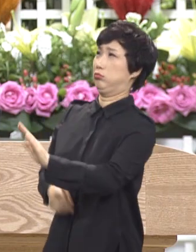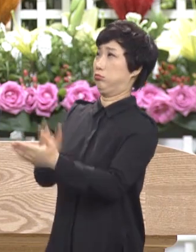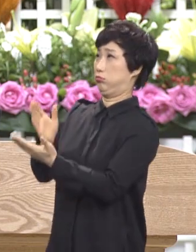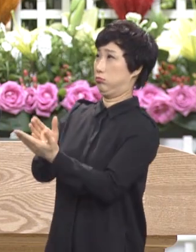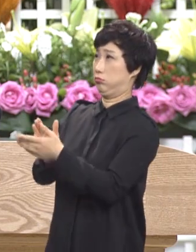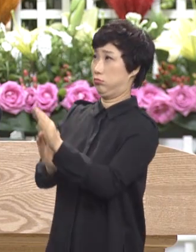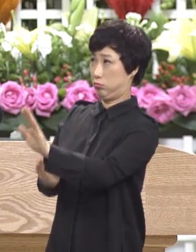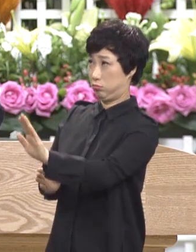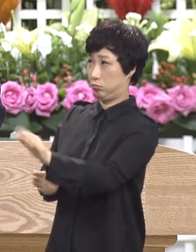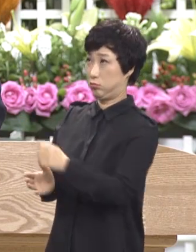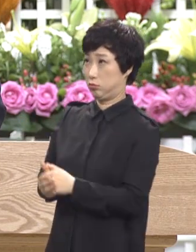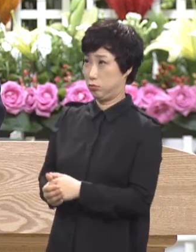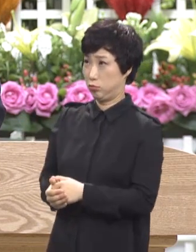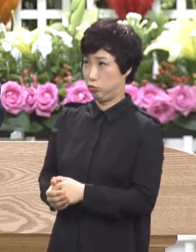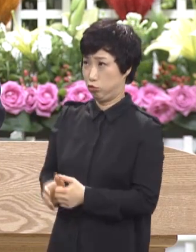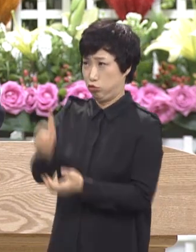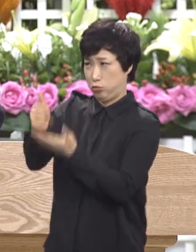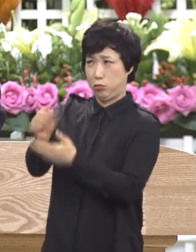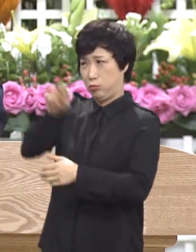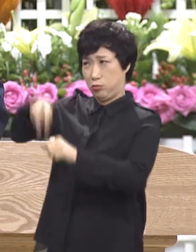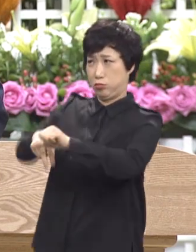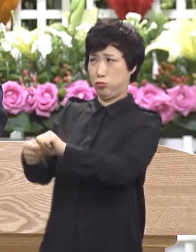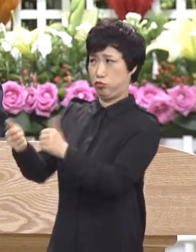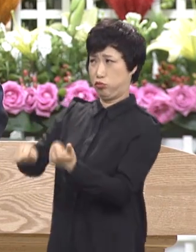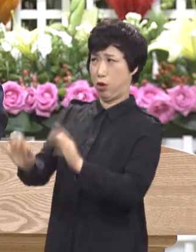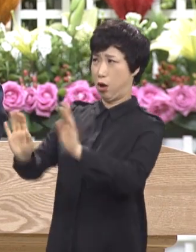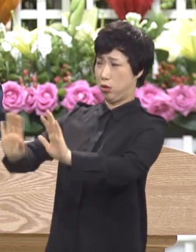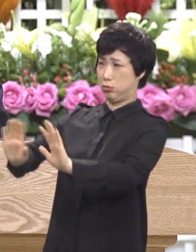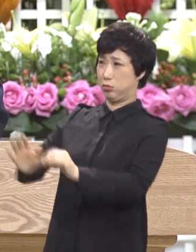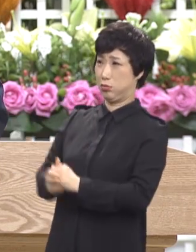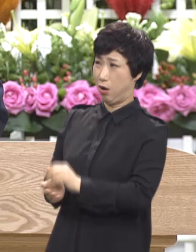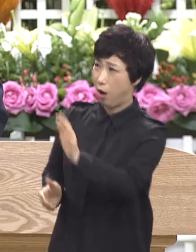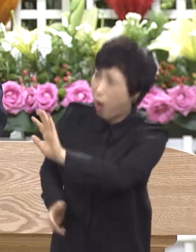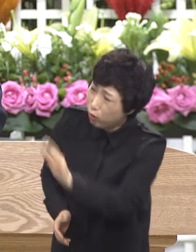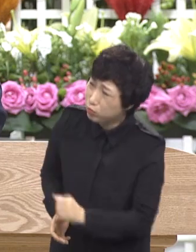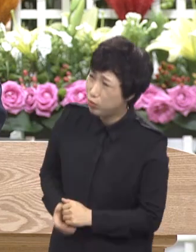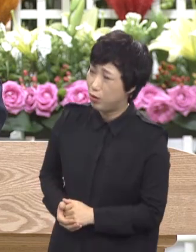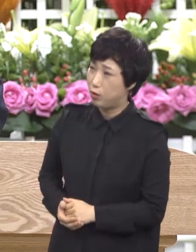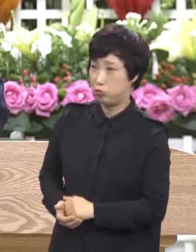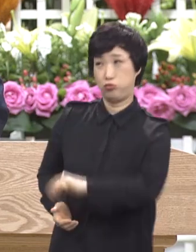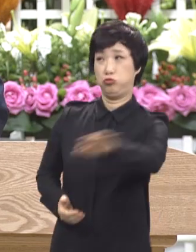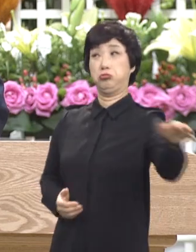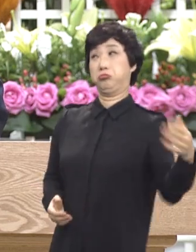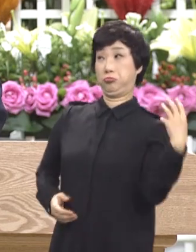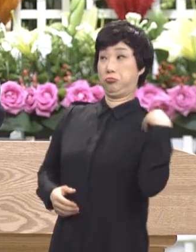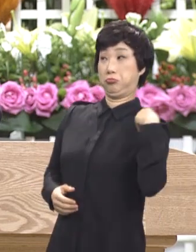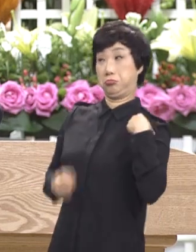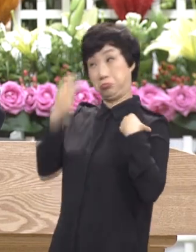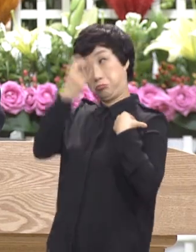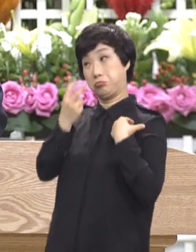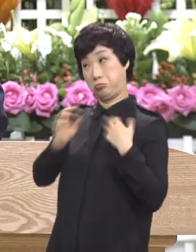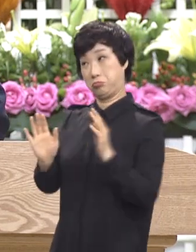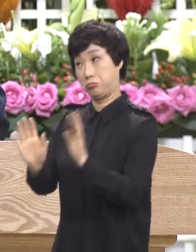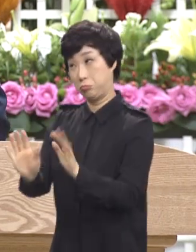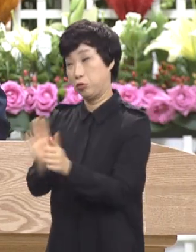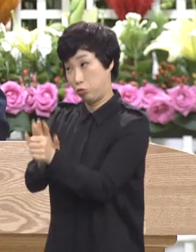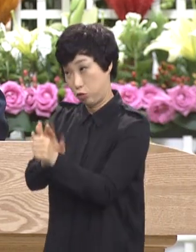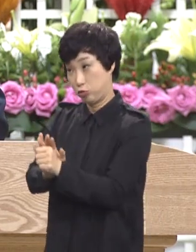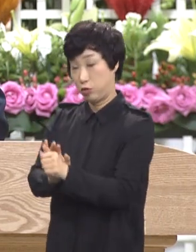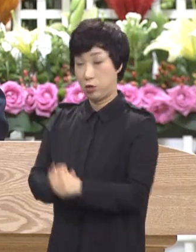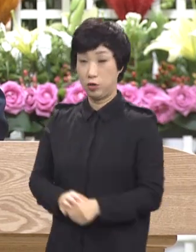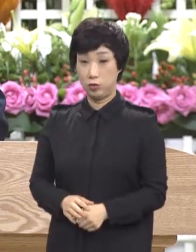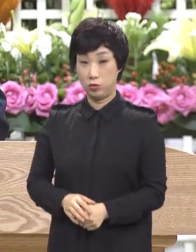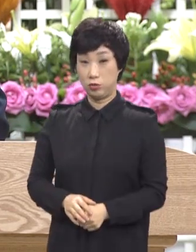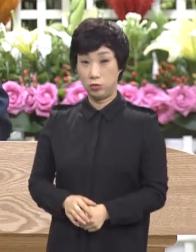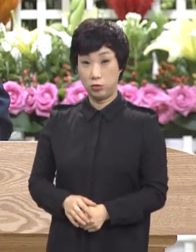마옵소서. 그런 일이 결단코 주님께 당하지 않도록 우리가 지켜내겠나이다. 그런